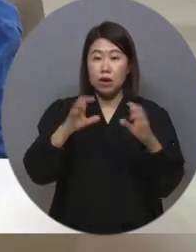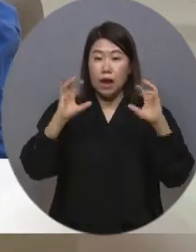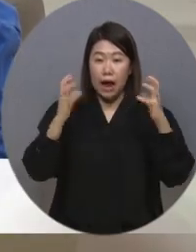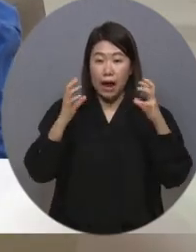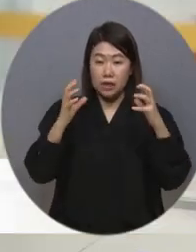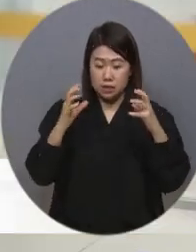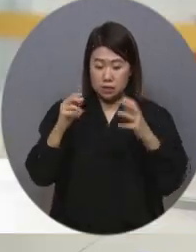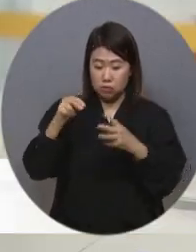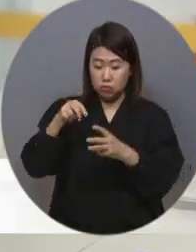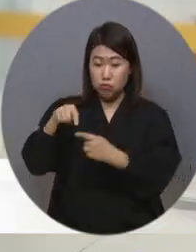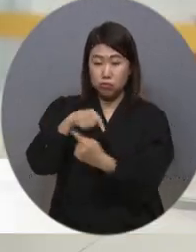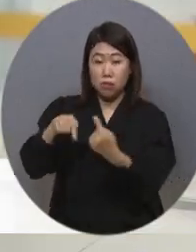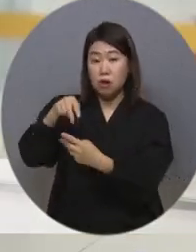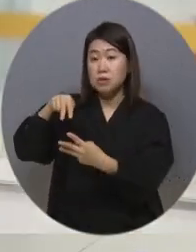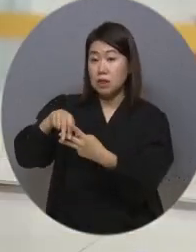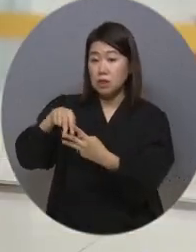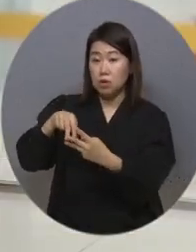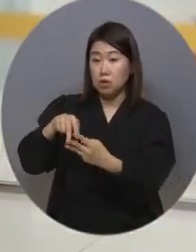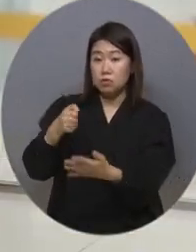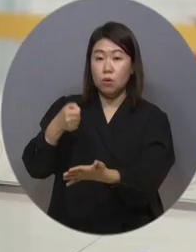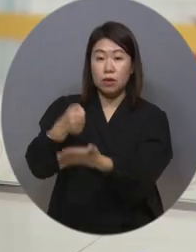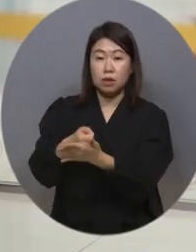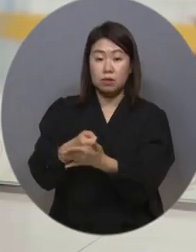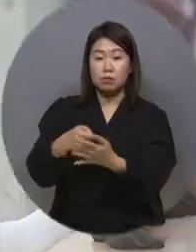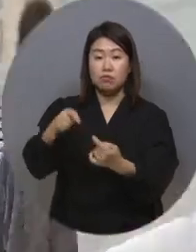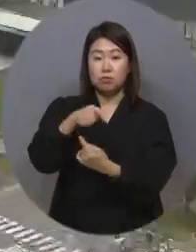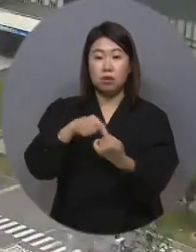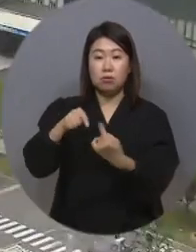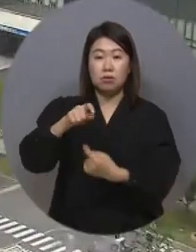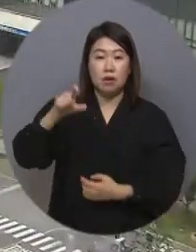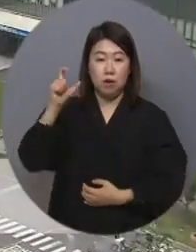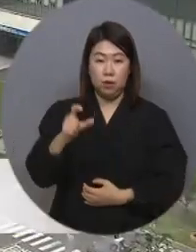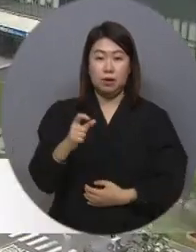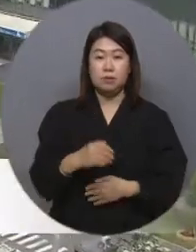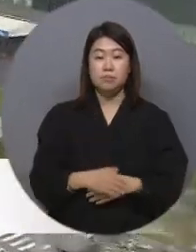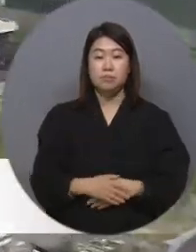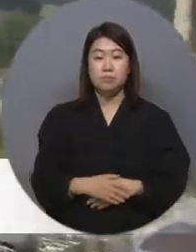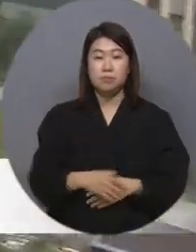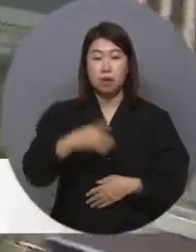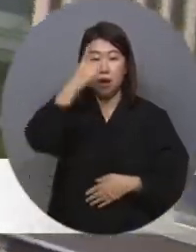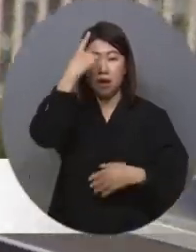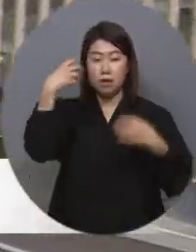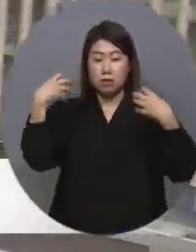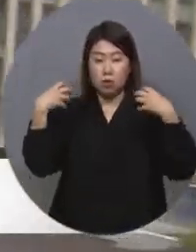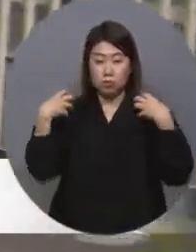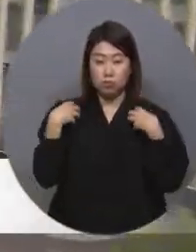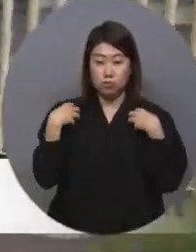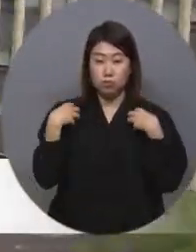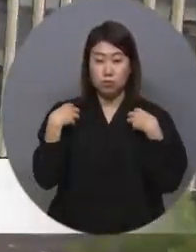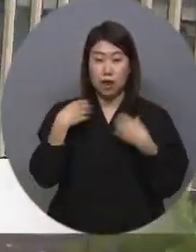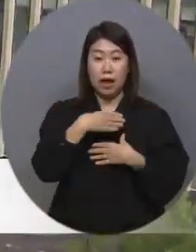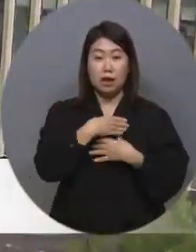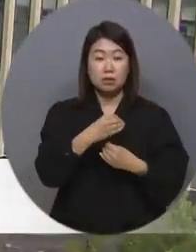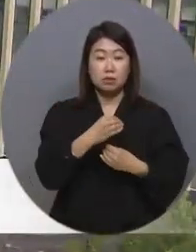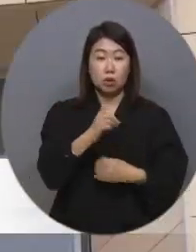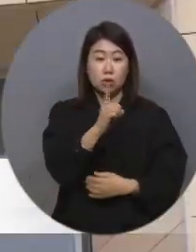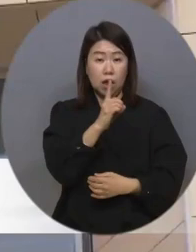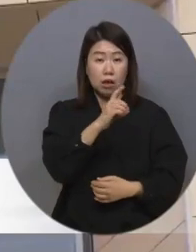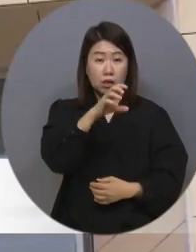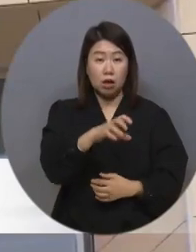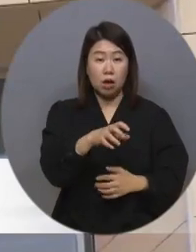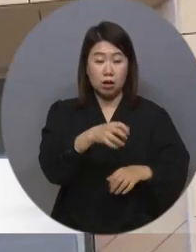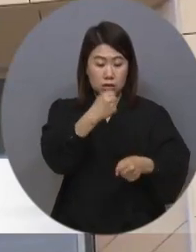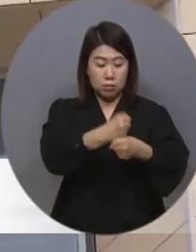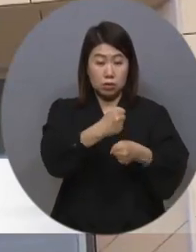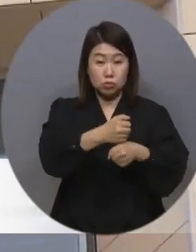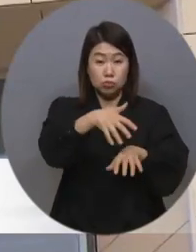지정해 운영을 강화한다는 계획입니다 정부가 재난안전 데이터를 한 곳에서 살펴볼 수 있는